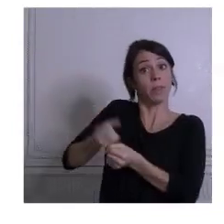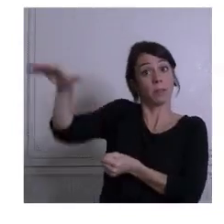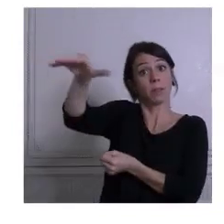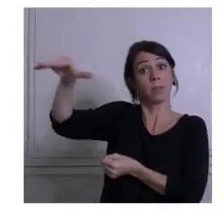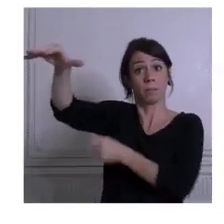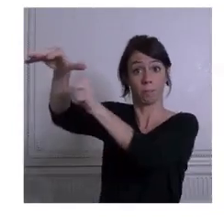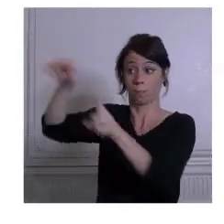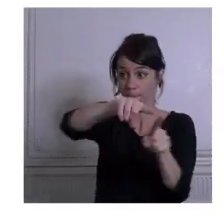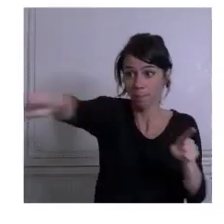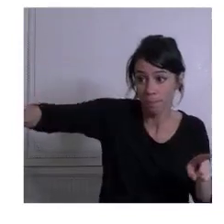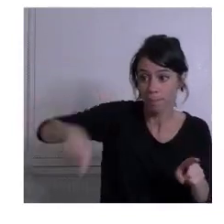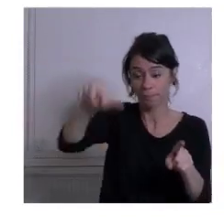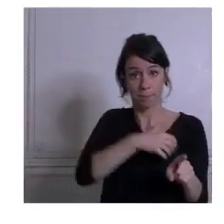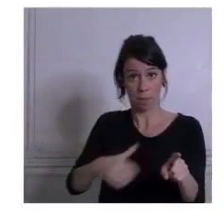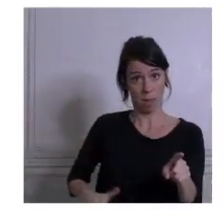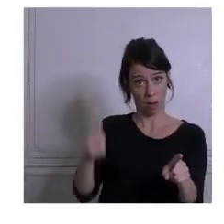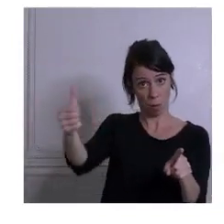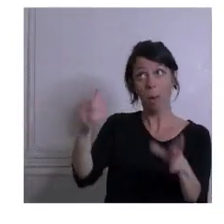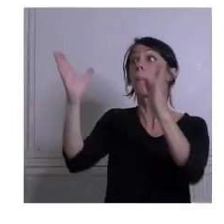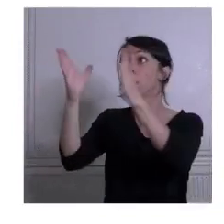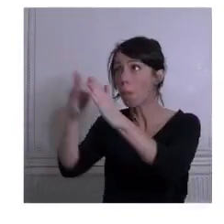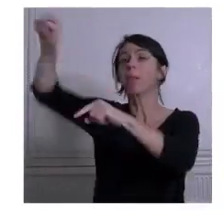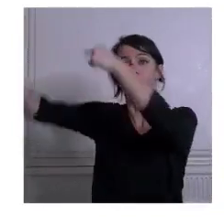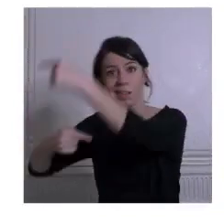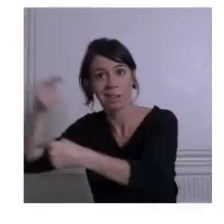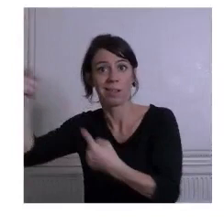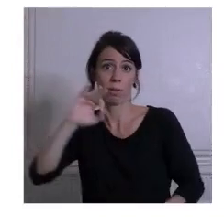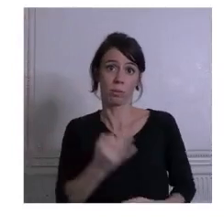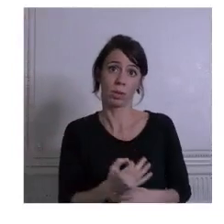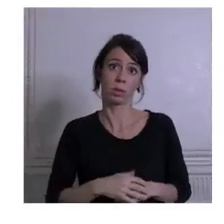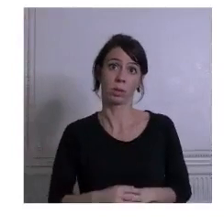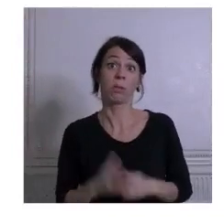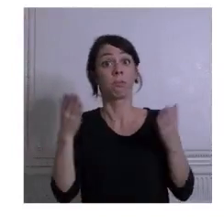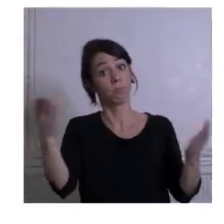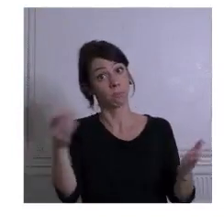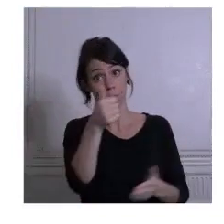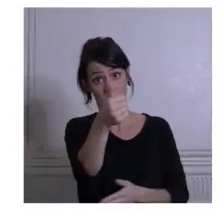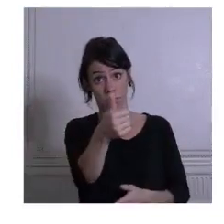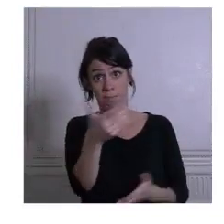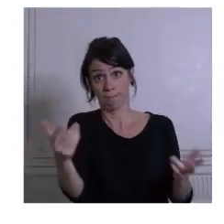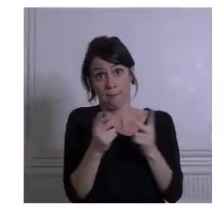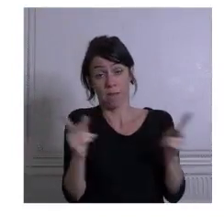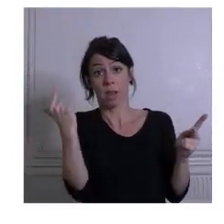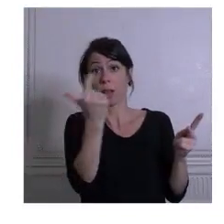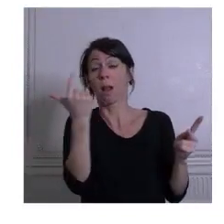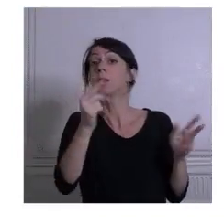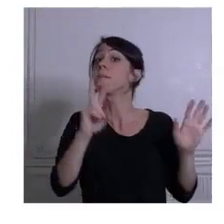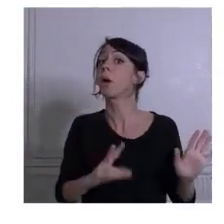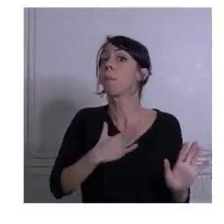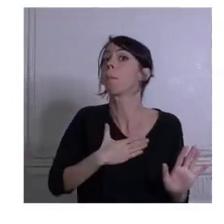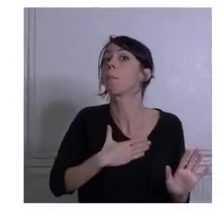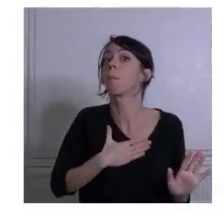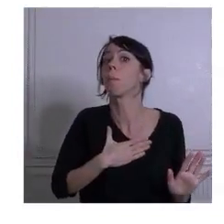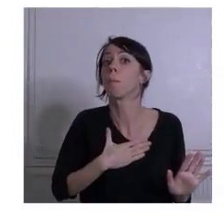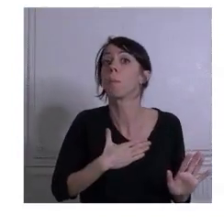fasse ce travail-là collectif, parce que chacun et chacune a apporté sa pierre à l'édifice pour essayer de dire, là, il se passe ça, là, il se passe ça. Et puis, une dernière chose pour